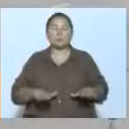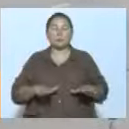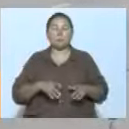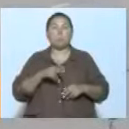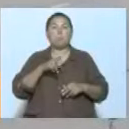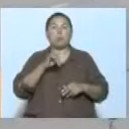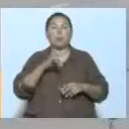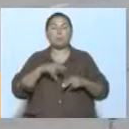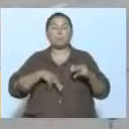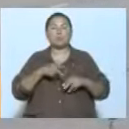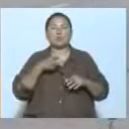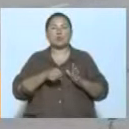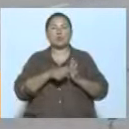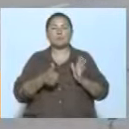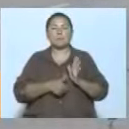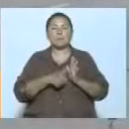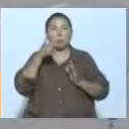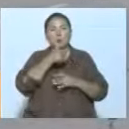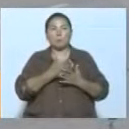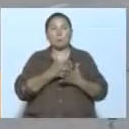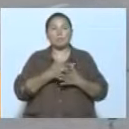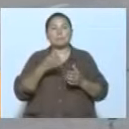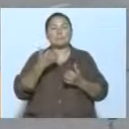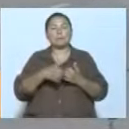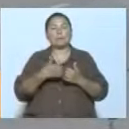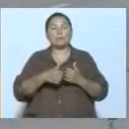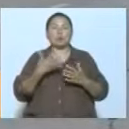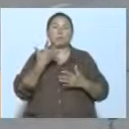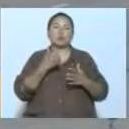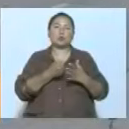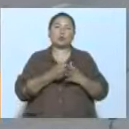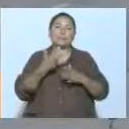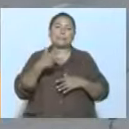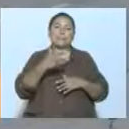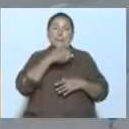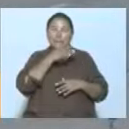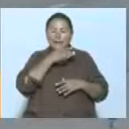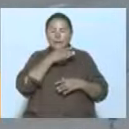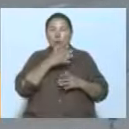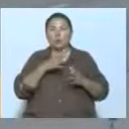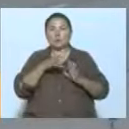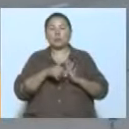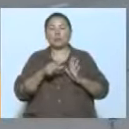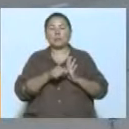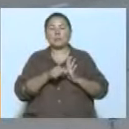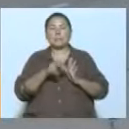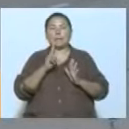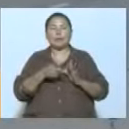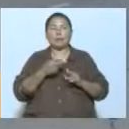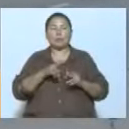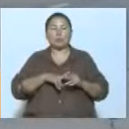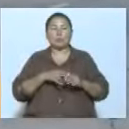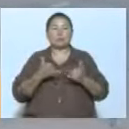был построен в 2016 году. В среднем срок эксплуатации от 5 до 30 лет. Он состоит из 6 карт, 3 из